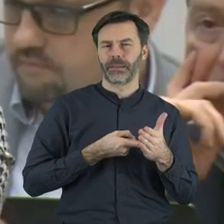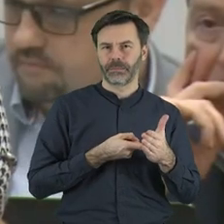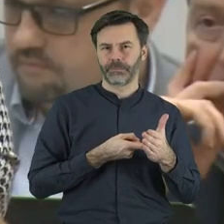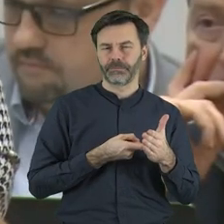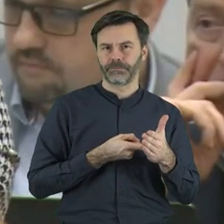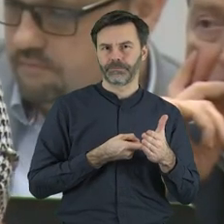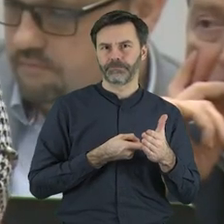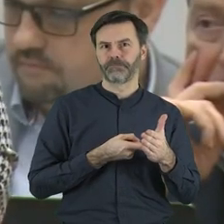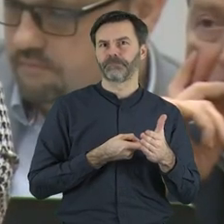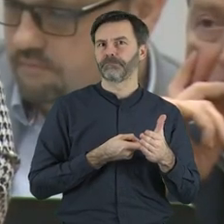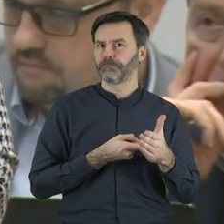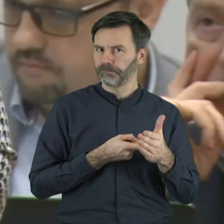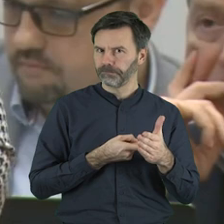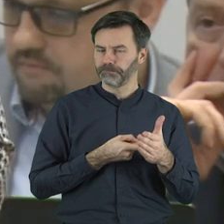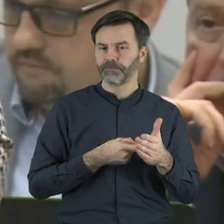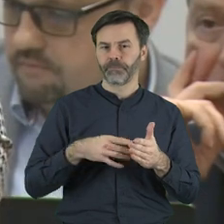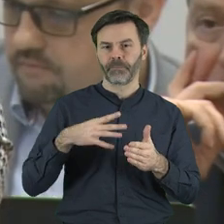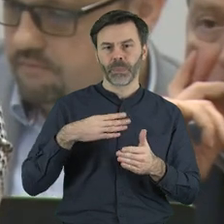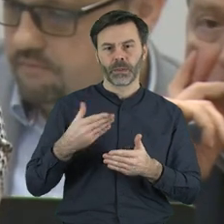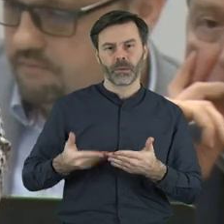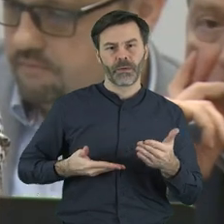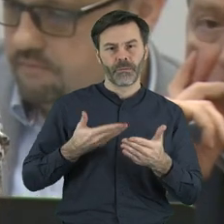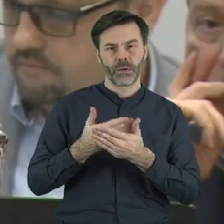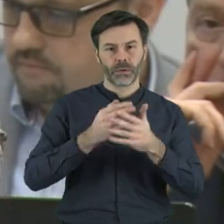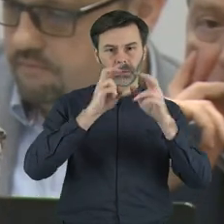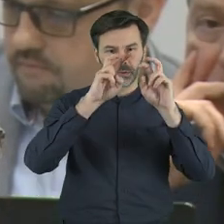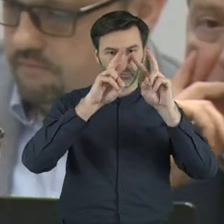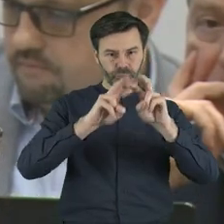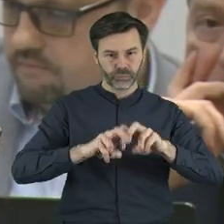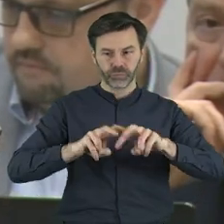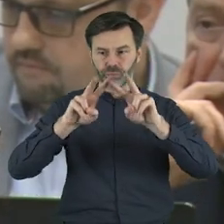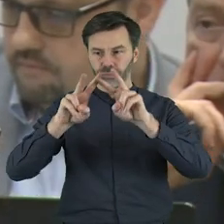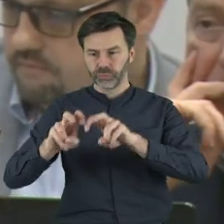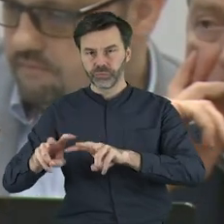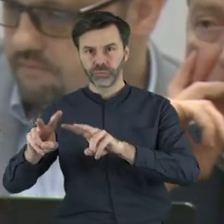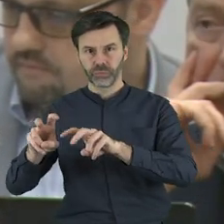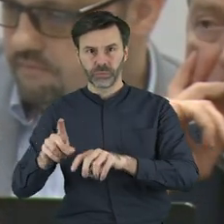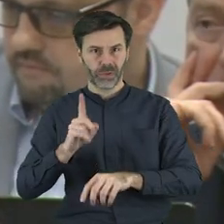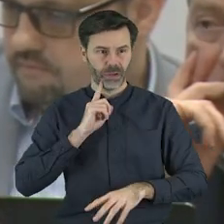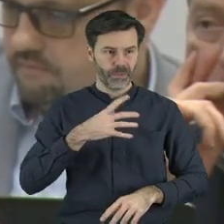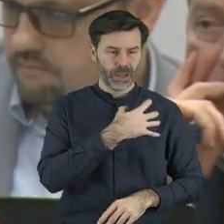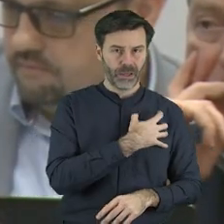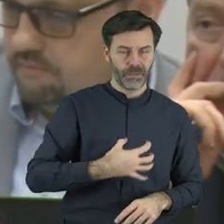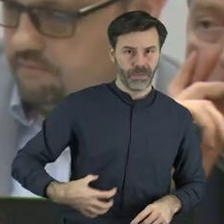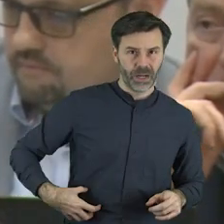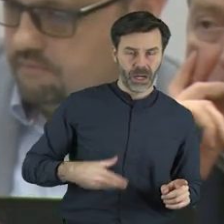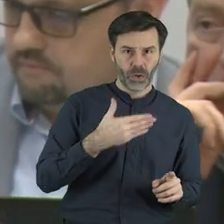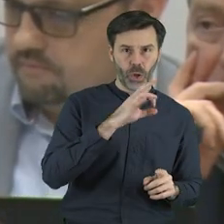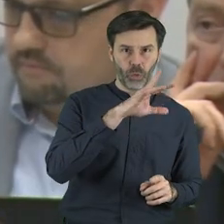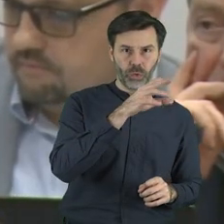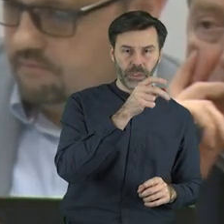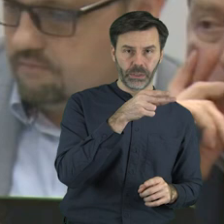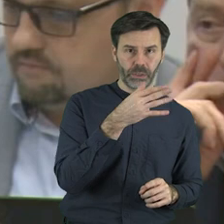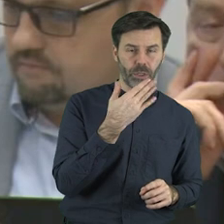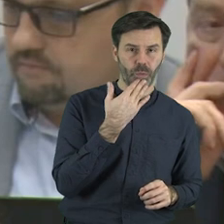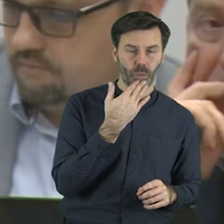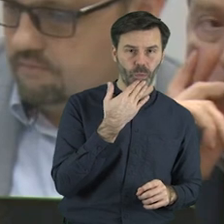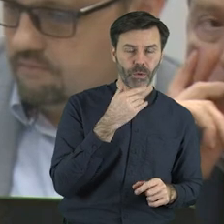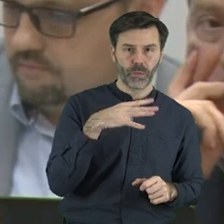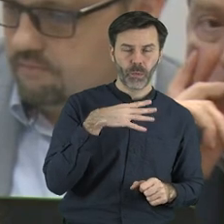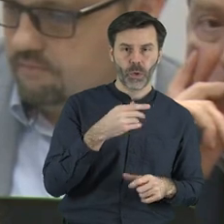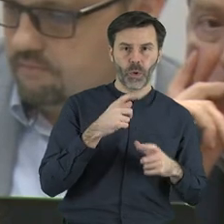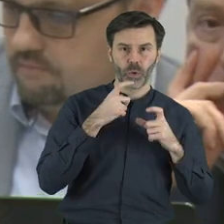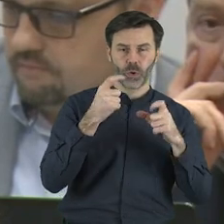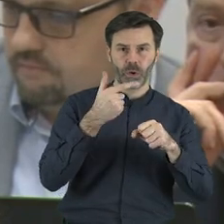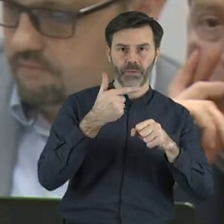one zweryfikowane, tak jak powiedział pan marszałek Górczyński, wszystkie 28 zgłoszonych pozytywnie. Departament skupiał